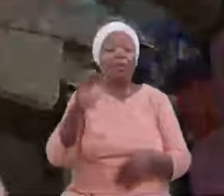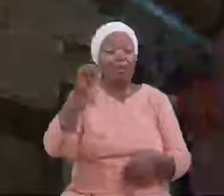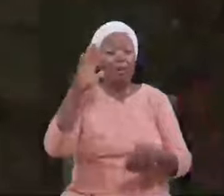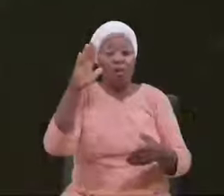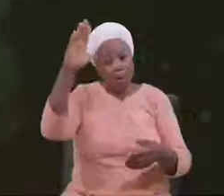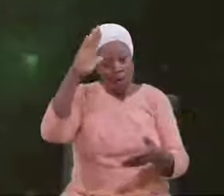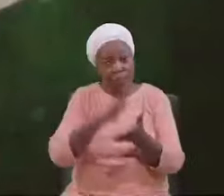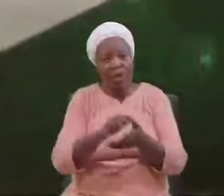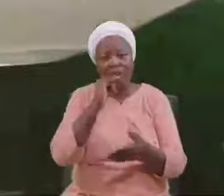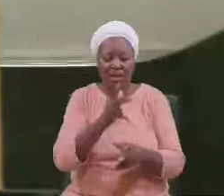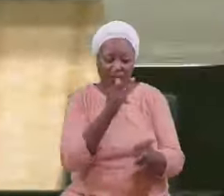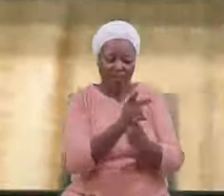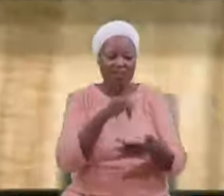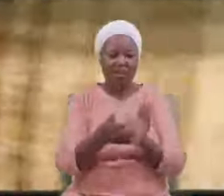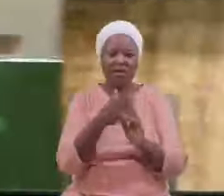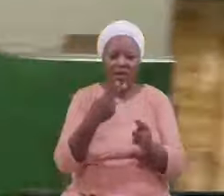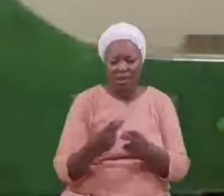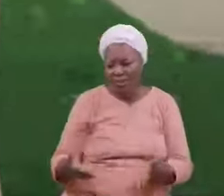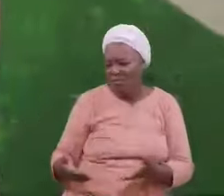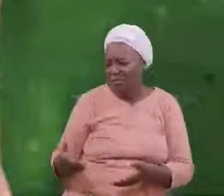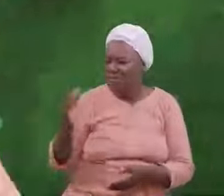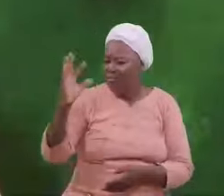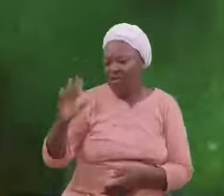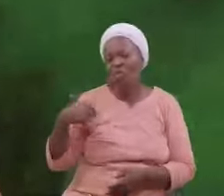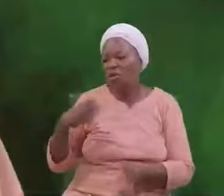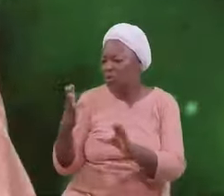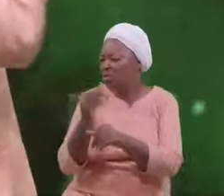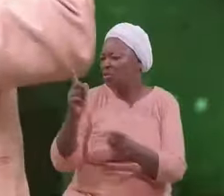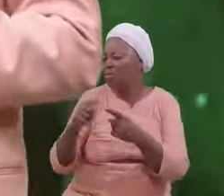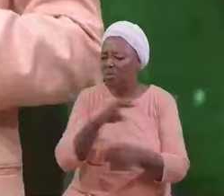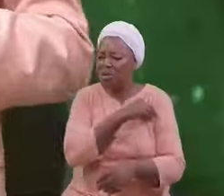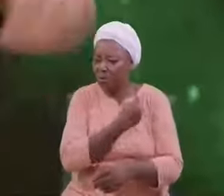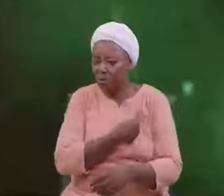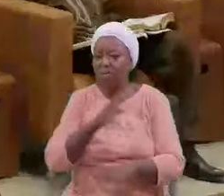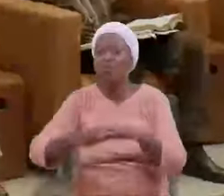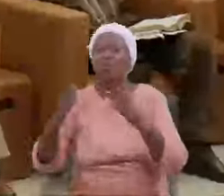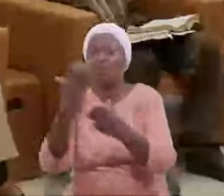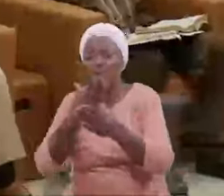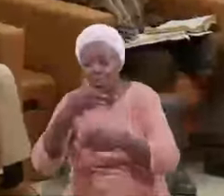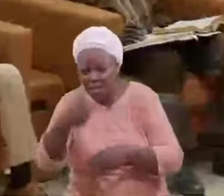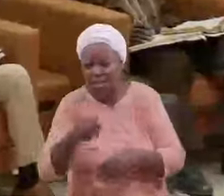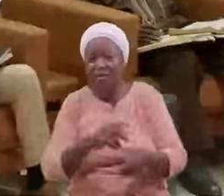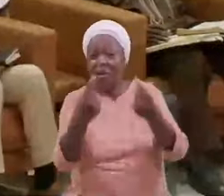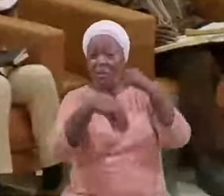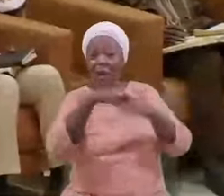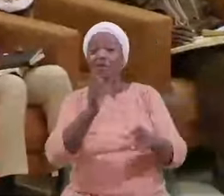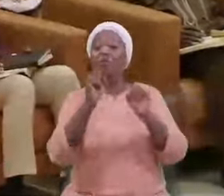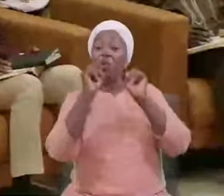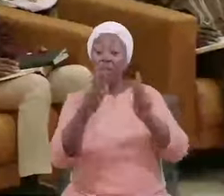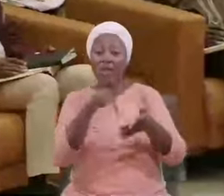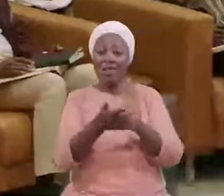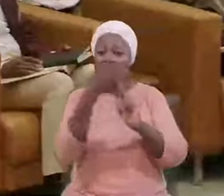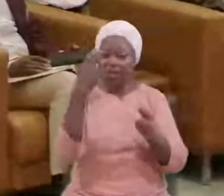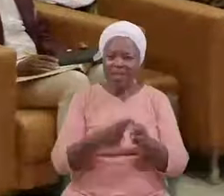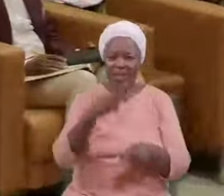nous l'avons amené à l'hôpital, il va sortir en bon état. Parce qu'il vous a donné tous ceux